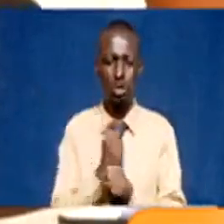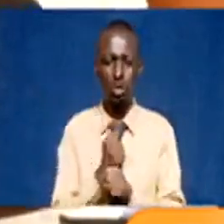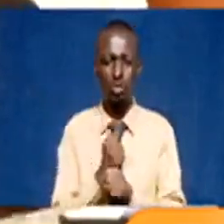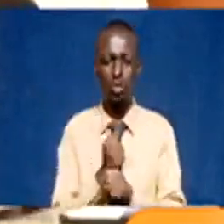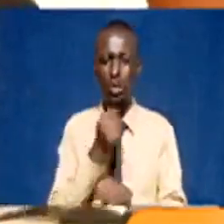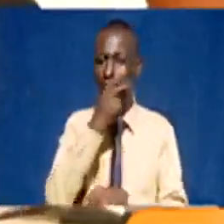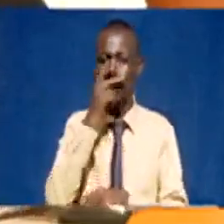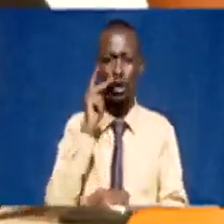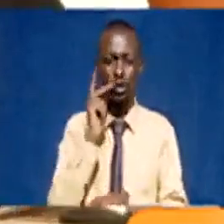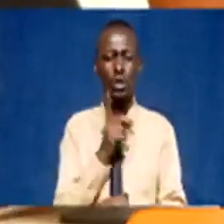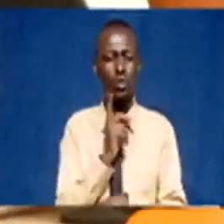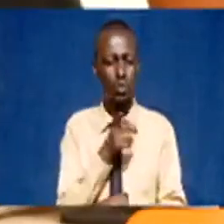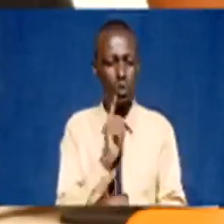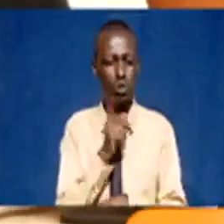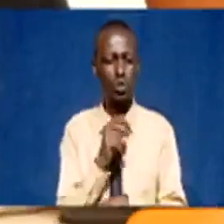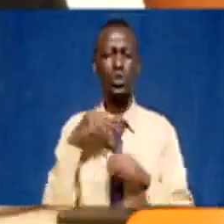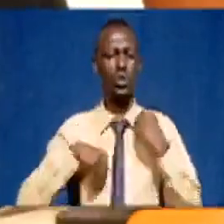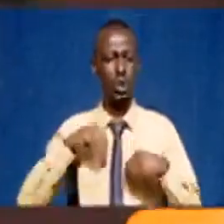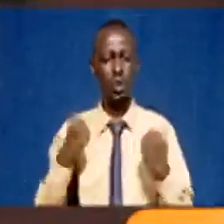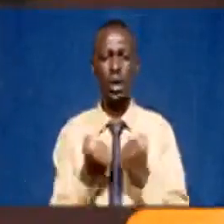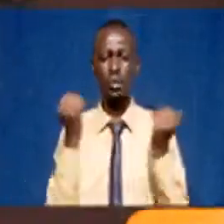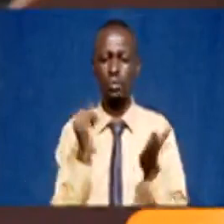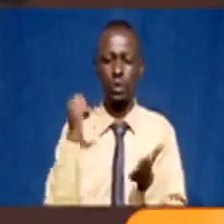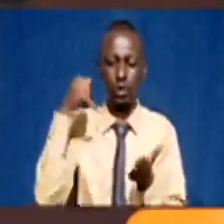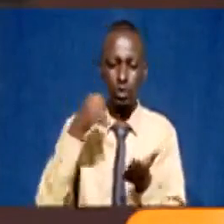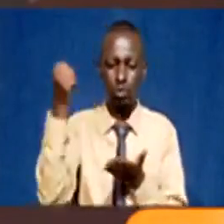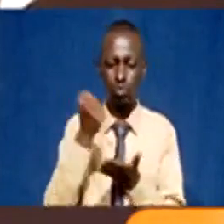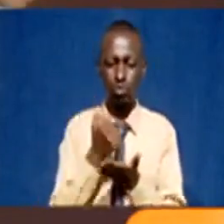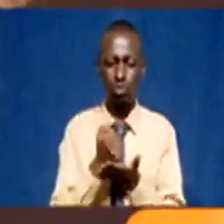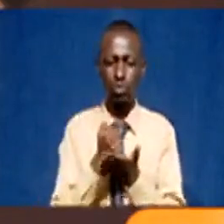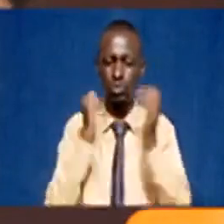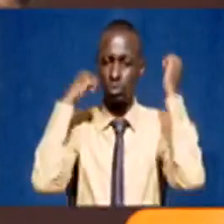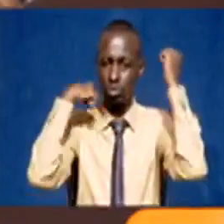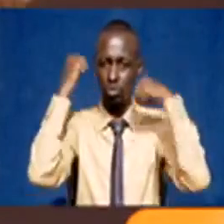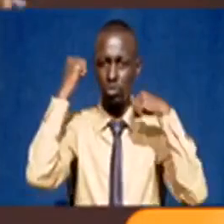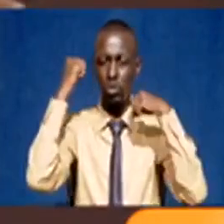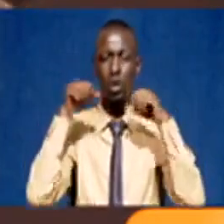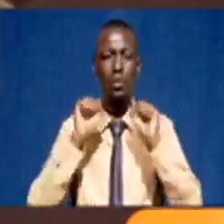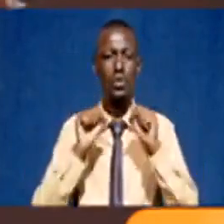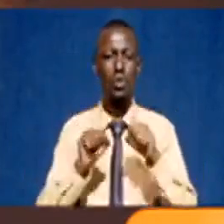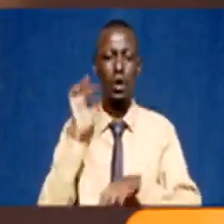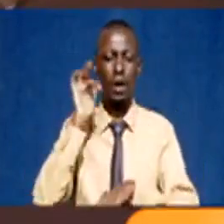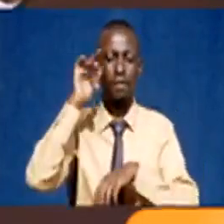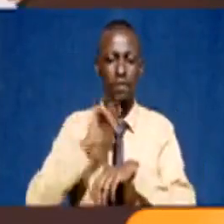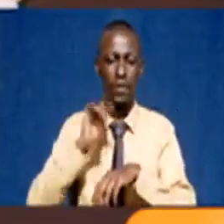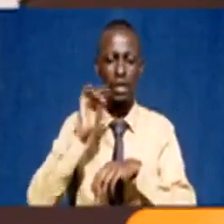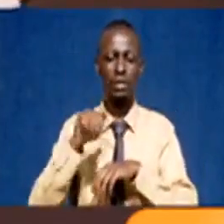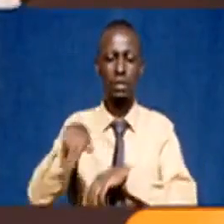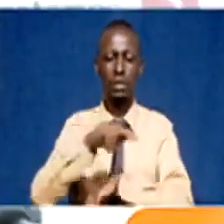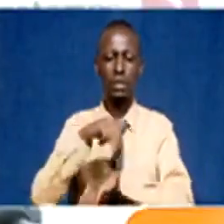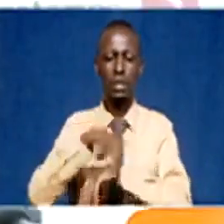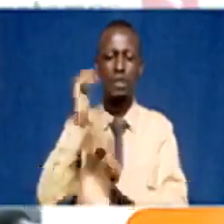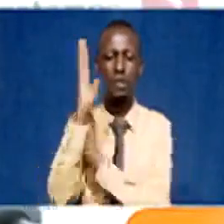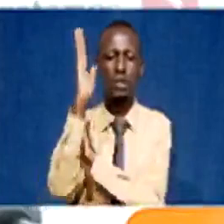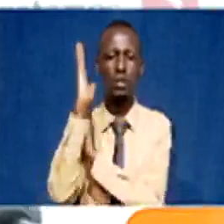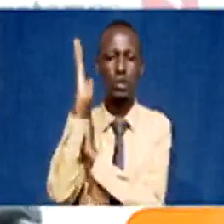visa hivyo vya ufisadi ambavyo pia vimenakiliwa katika uajiri wa maafisa wa kijeshi kuwa huenda zikaathiri usalama wa taifa.